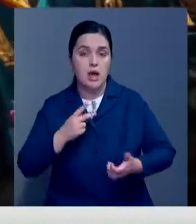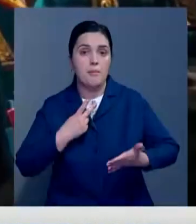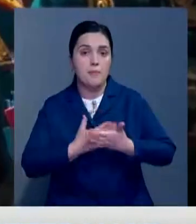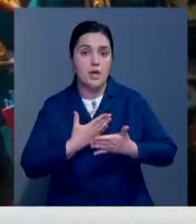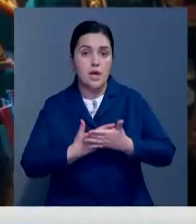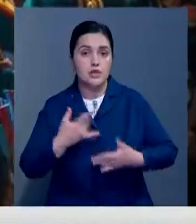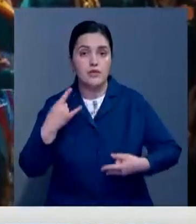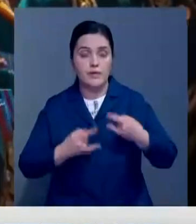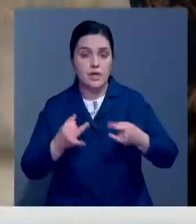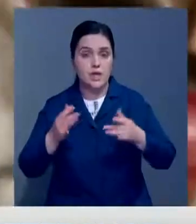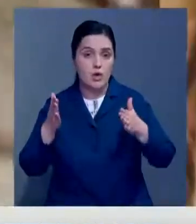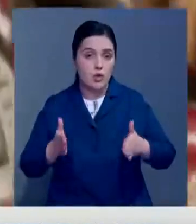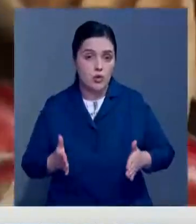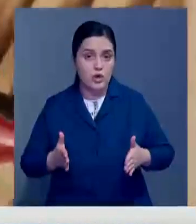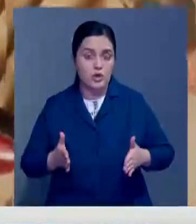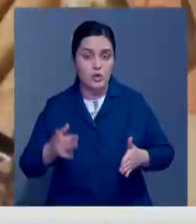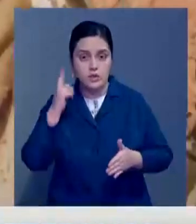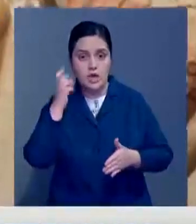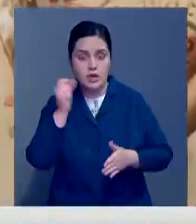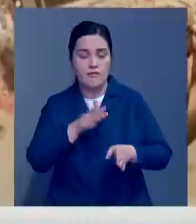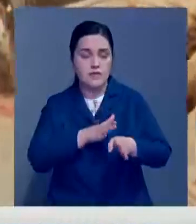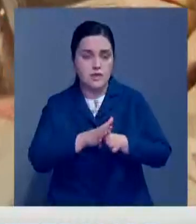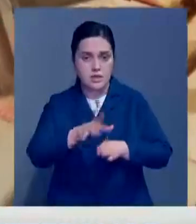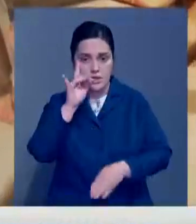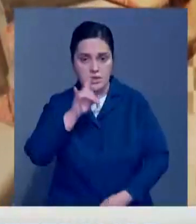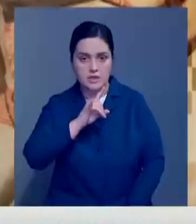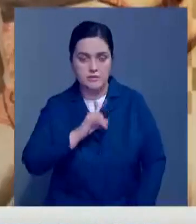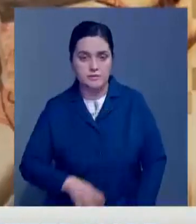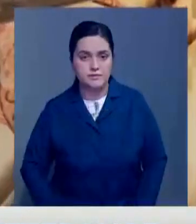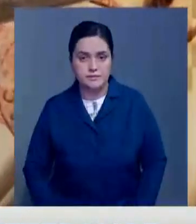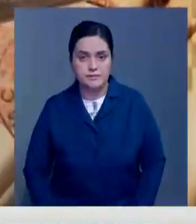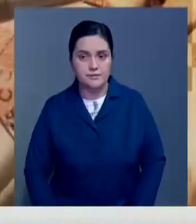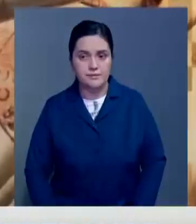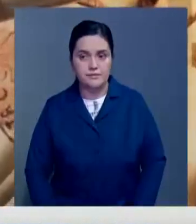истории покажут в эфире и о них узнает вся страна